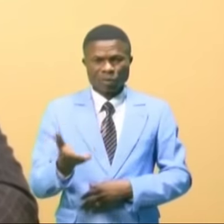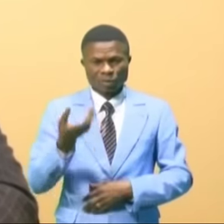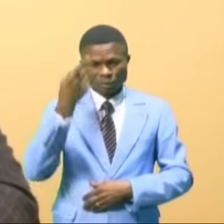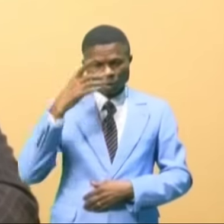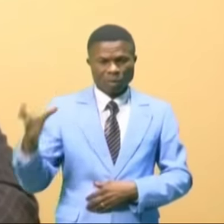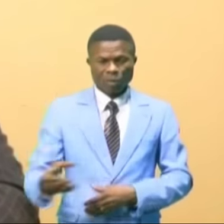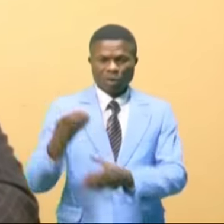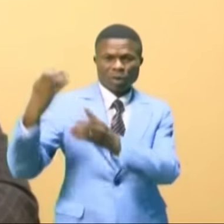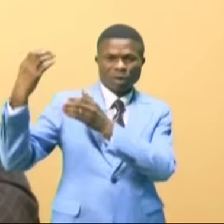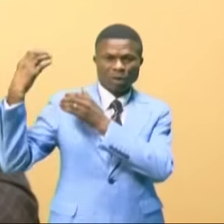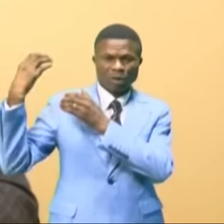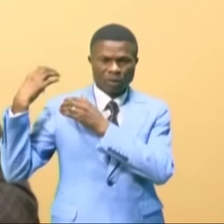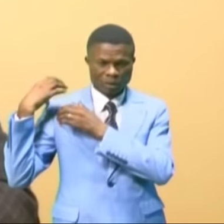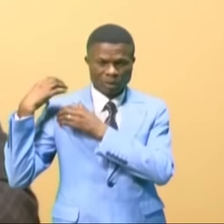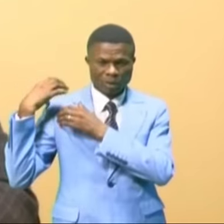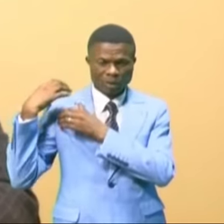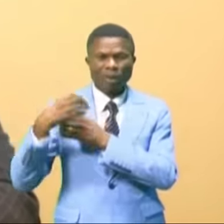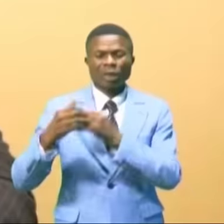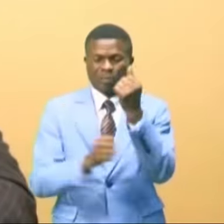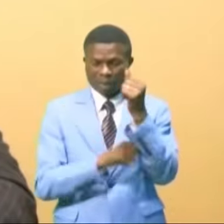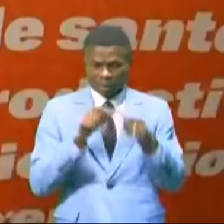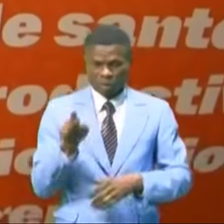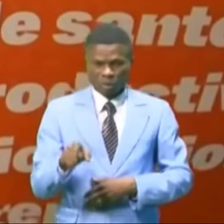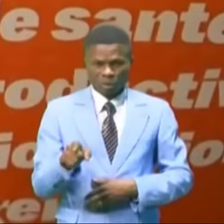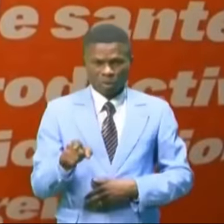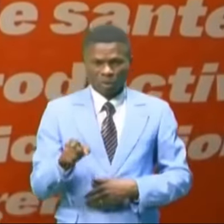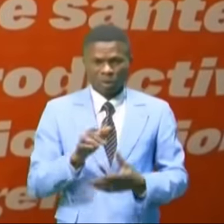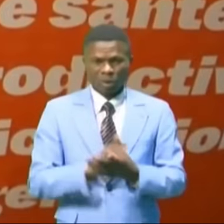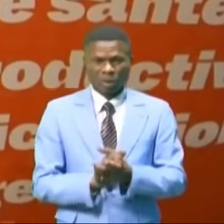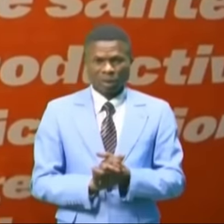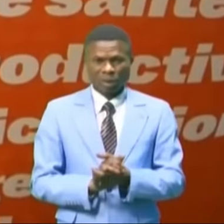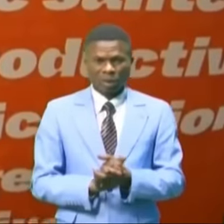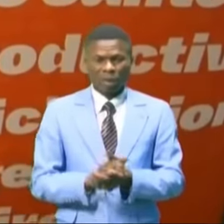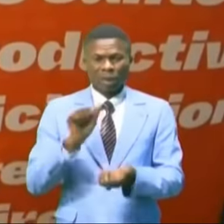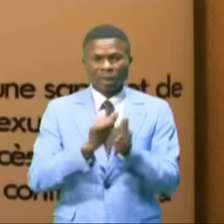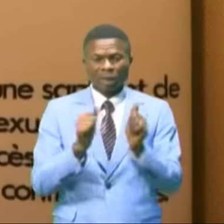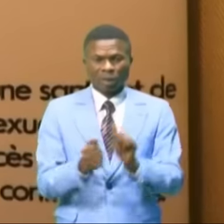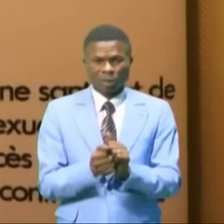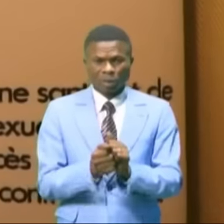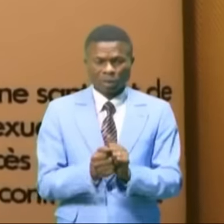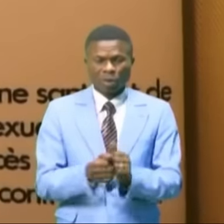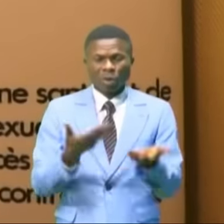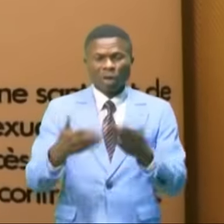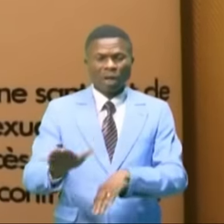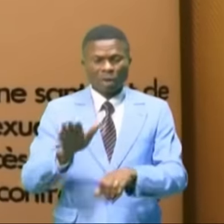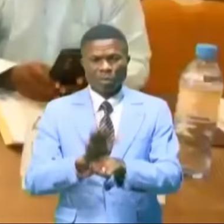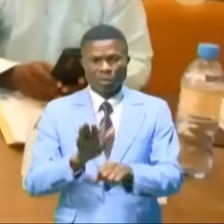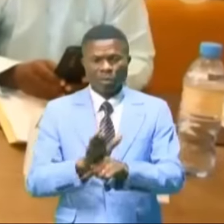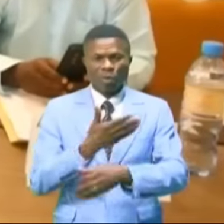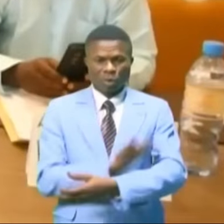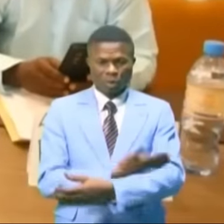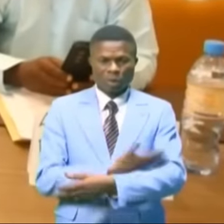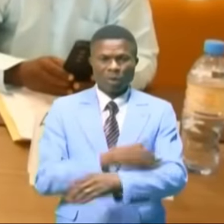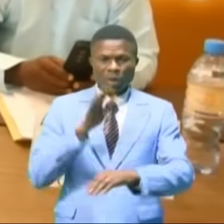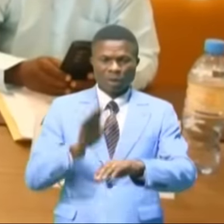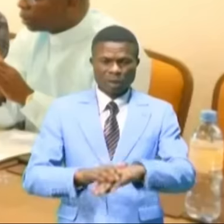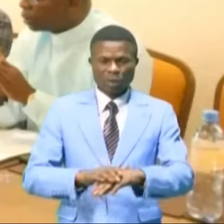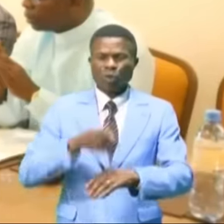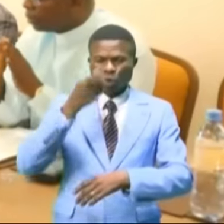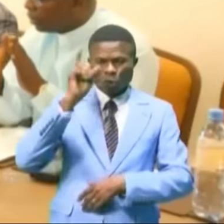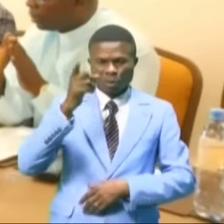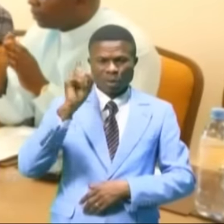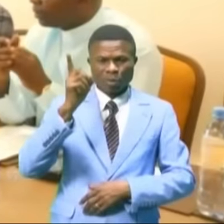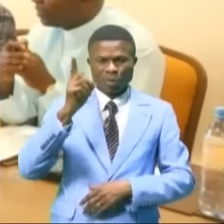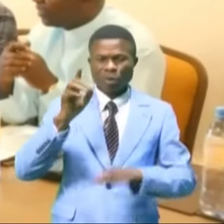prise en charge de ces personnes. Le problématique de la surmortalité maternelle préoccupe de manière